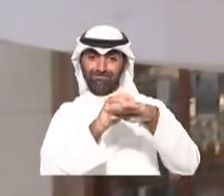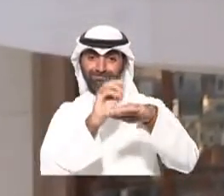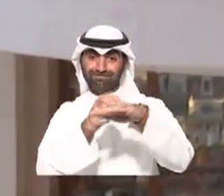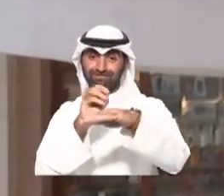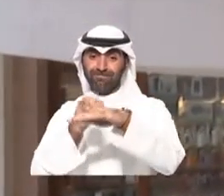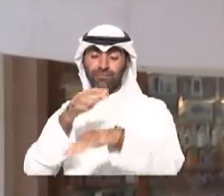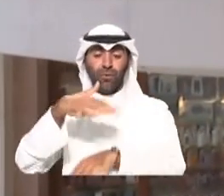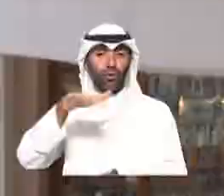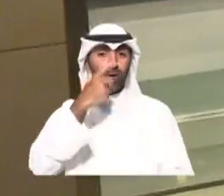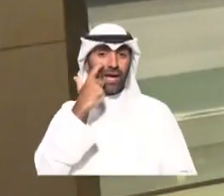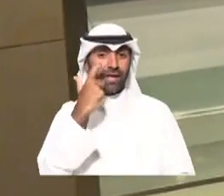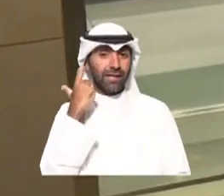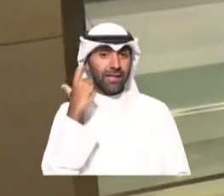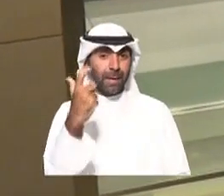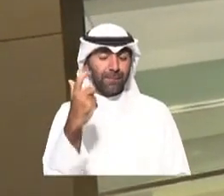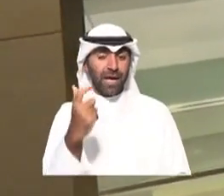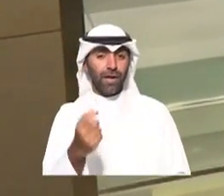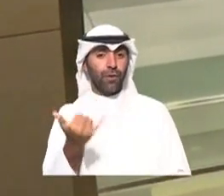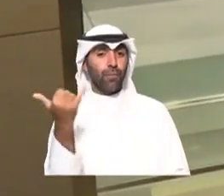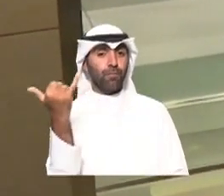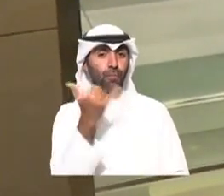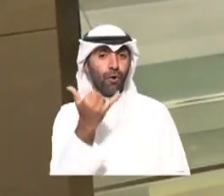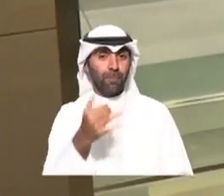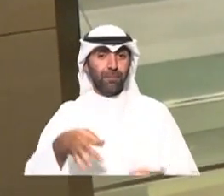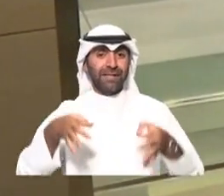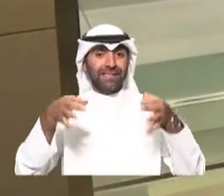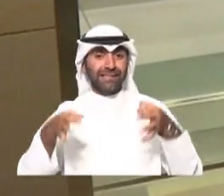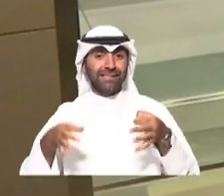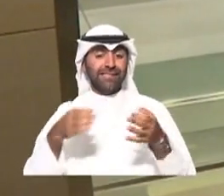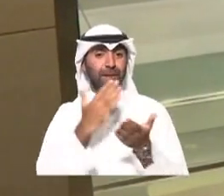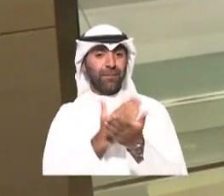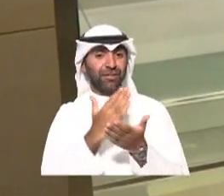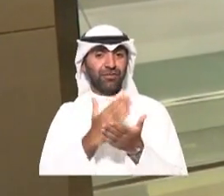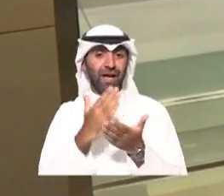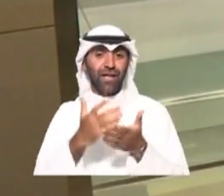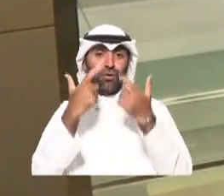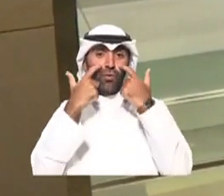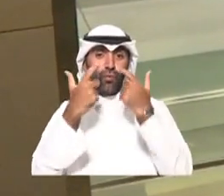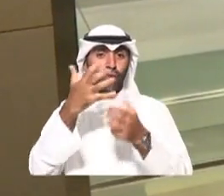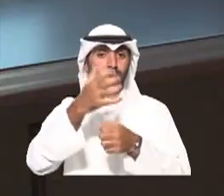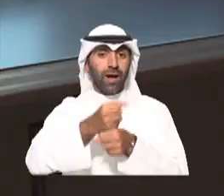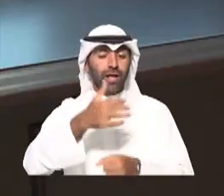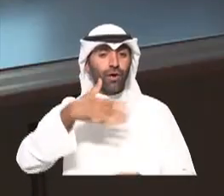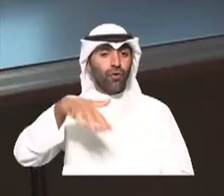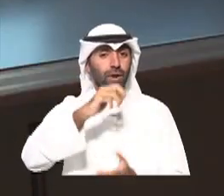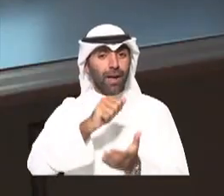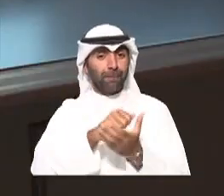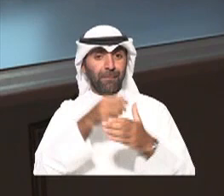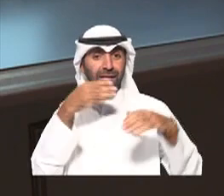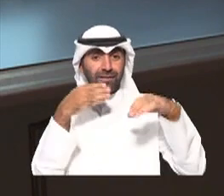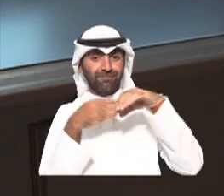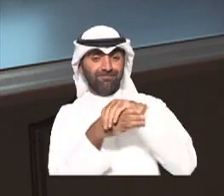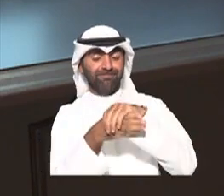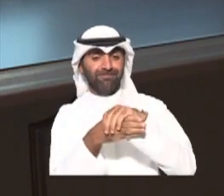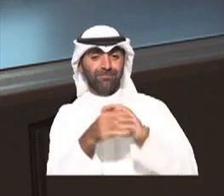في تطبيق الإجراءات الوقائية، بل يجب مضاعفتها والالتزام بها للعبور بهذه المرحلة